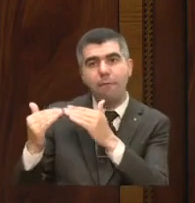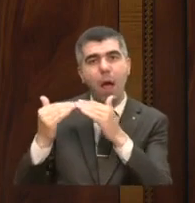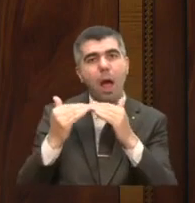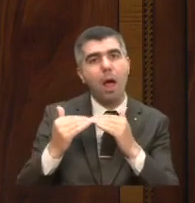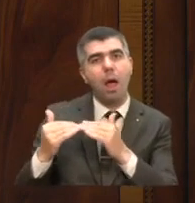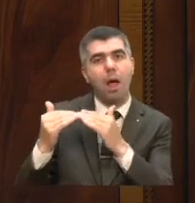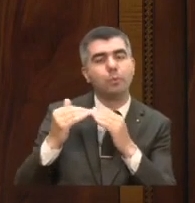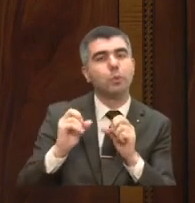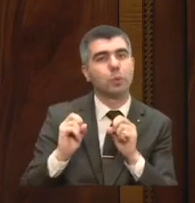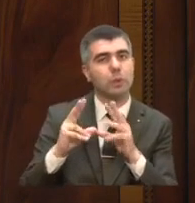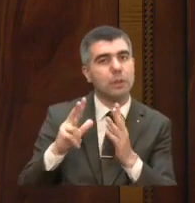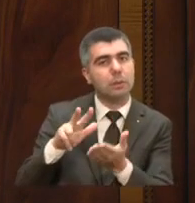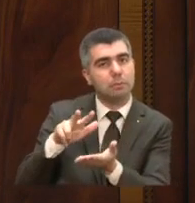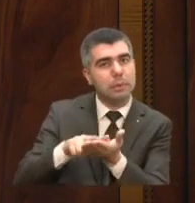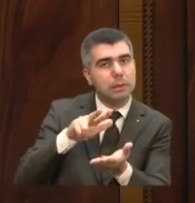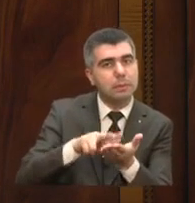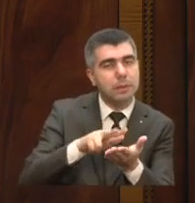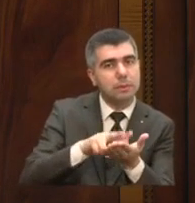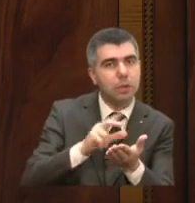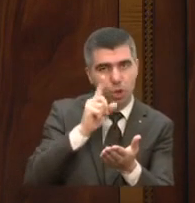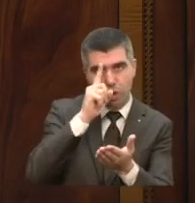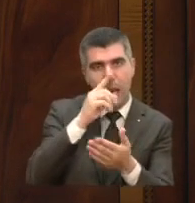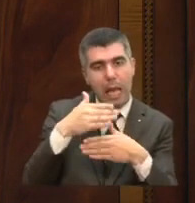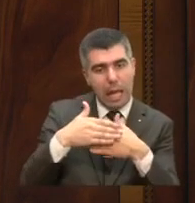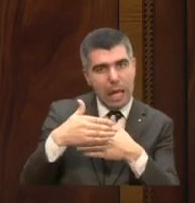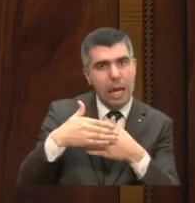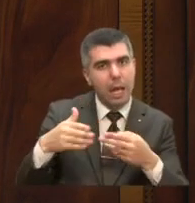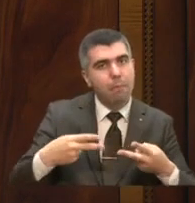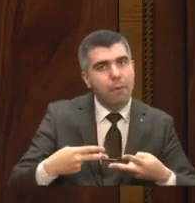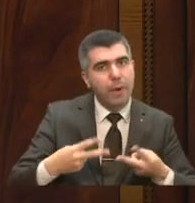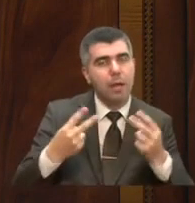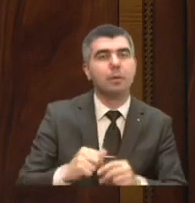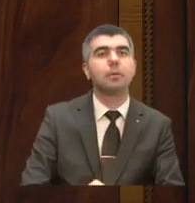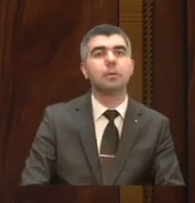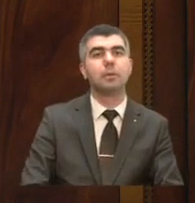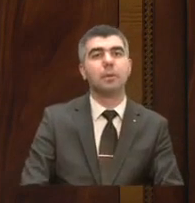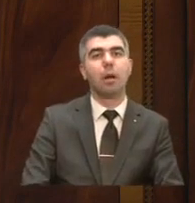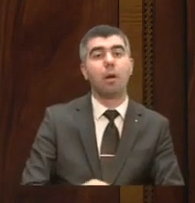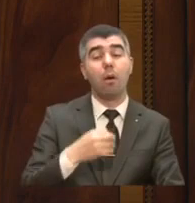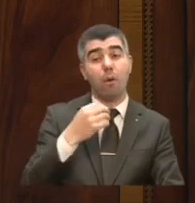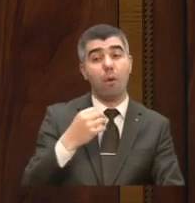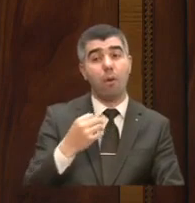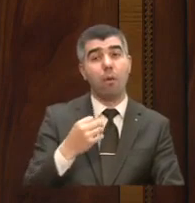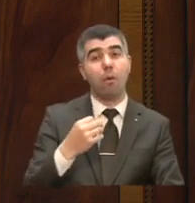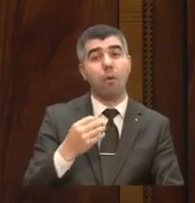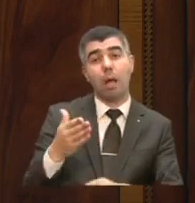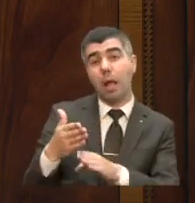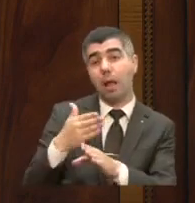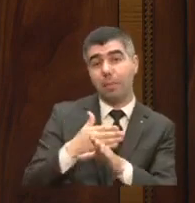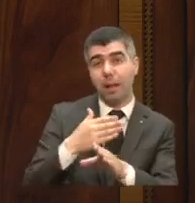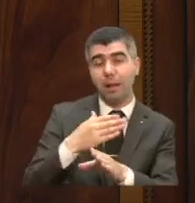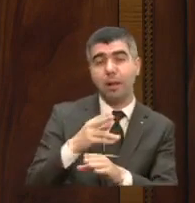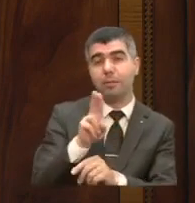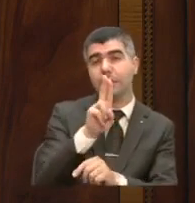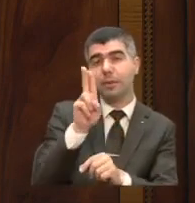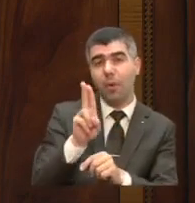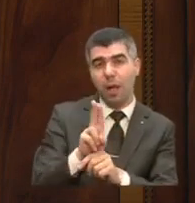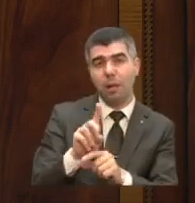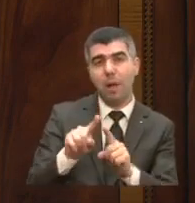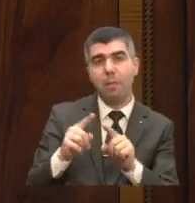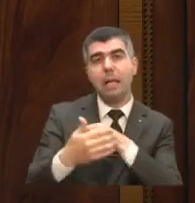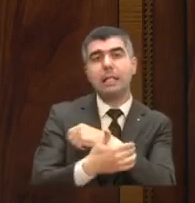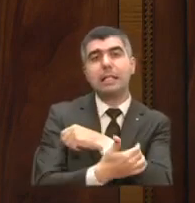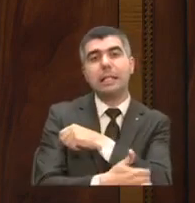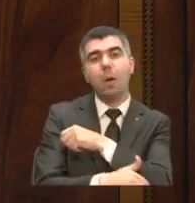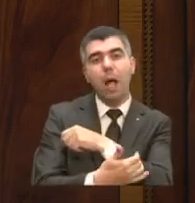الشروع فيه في القريب العاجل. لكن بطبيعة الحال هناك بعض الأمور اللي شاروا لها السادة النواب، بحال هذه القضية ديال الإقليم ديال الصويرة،